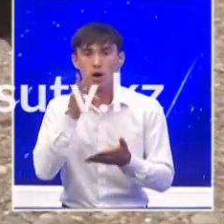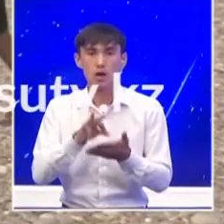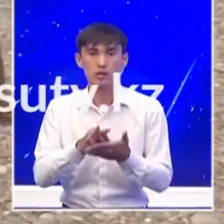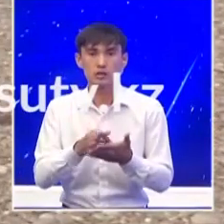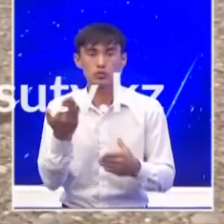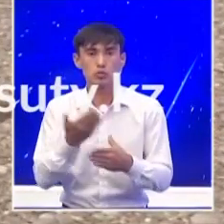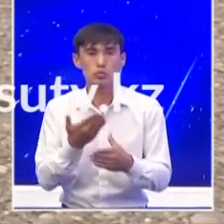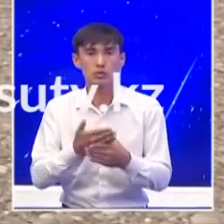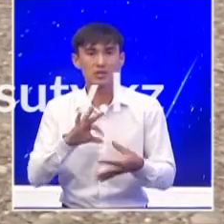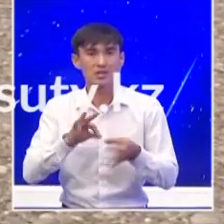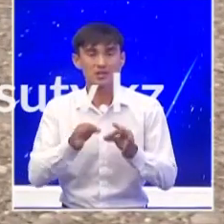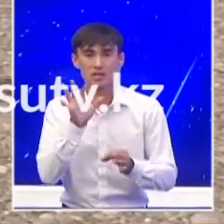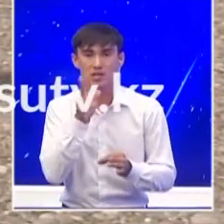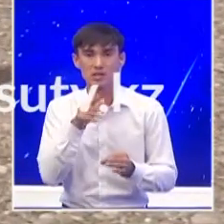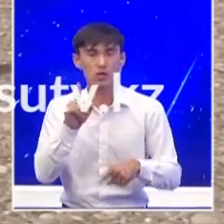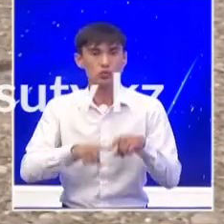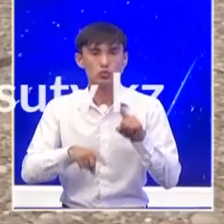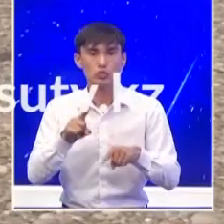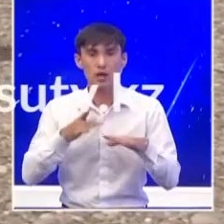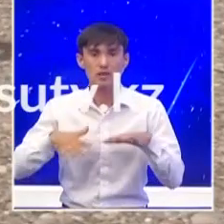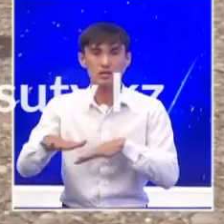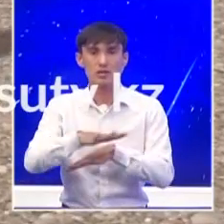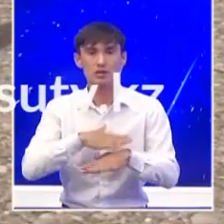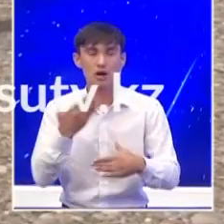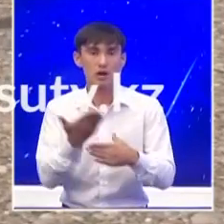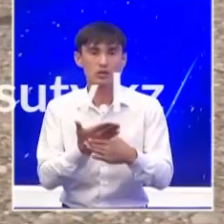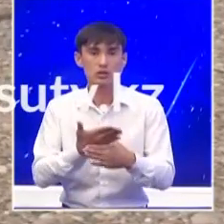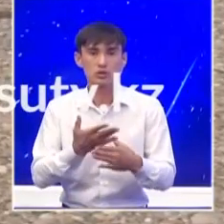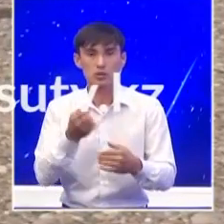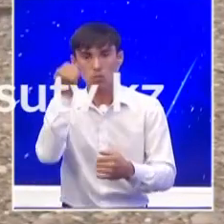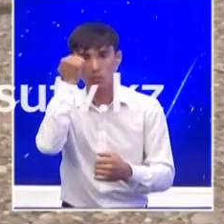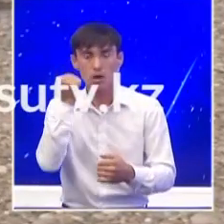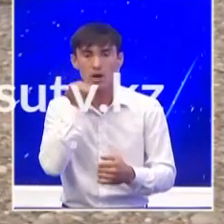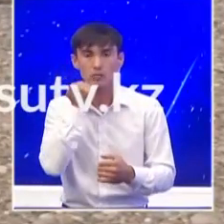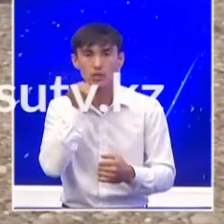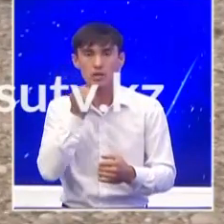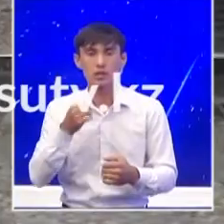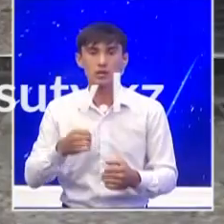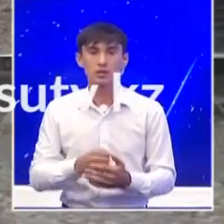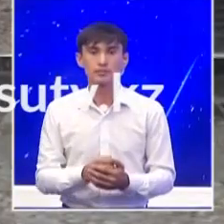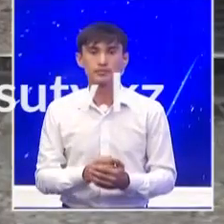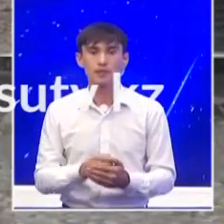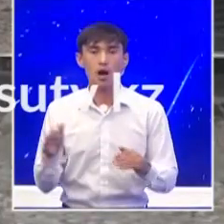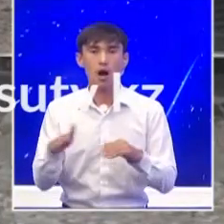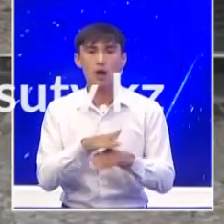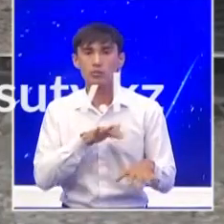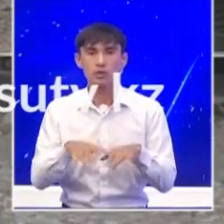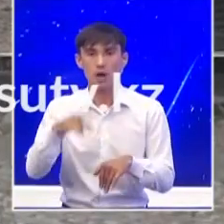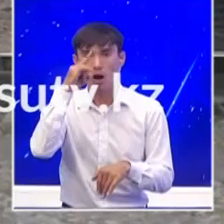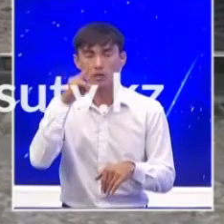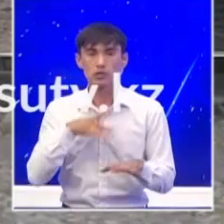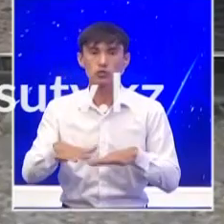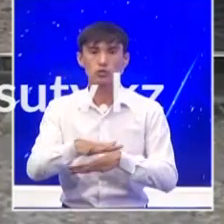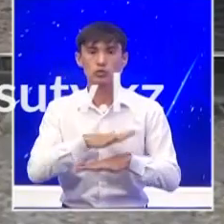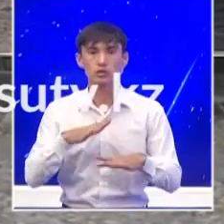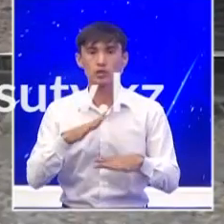қыстау кезде осы ағайынның, осы елдің қасынан табылған халыққа мыңдап рахмет айтамын ауданның атынан. Қайырымдылық қазақ жұртының қанына